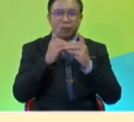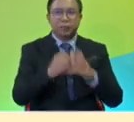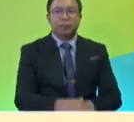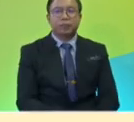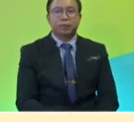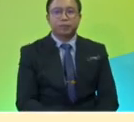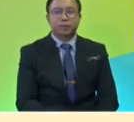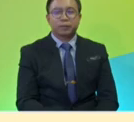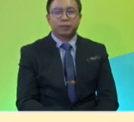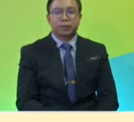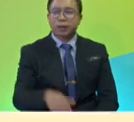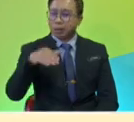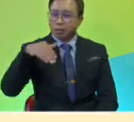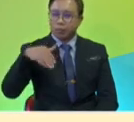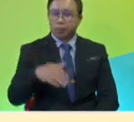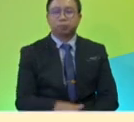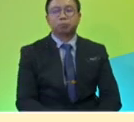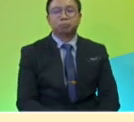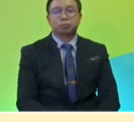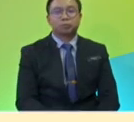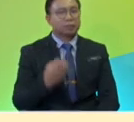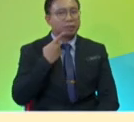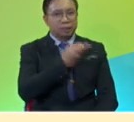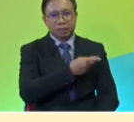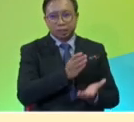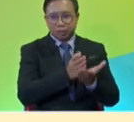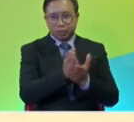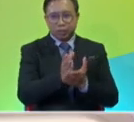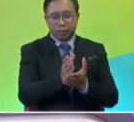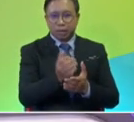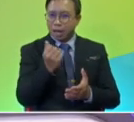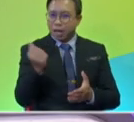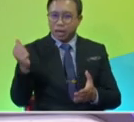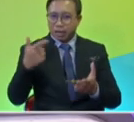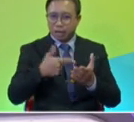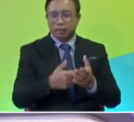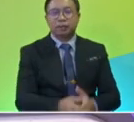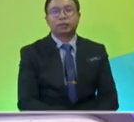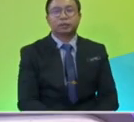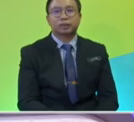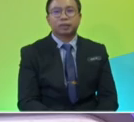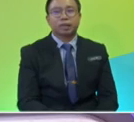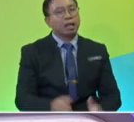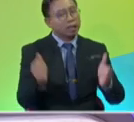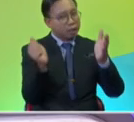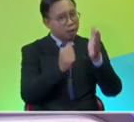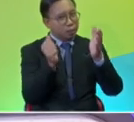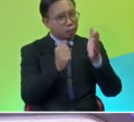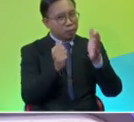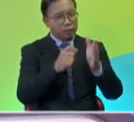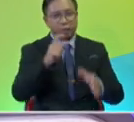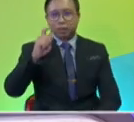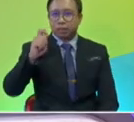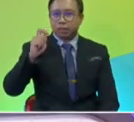jadi belum lagi Okey kita teruskan Muzik yang seterusnya ialah tamburin tamburin ada dua